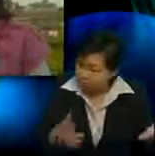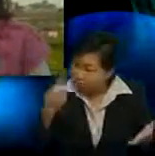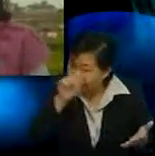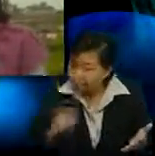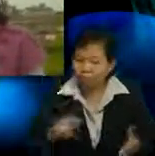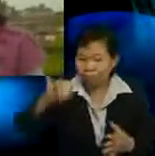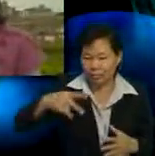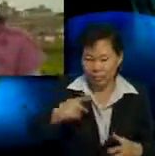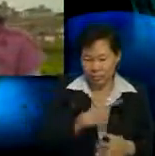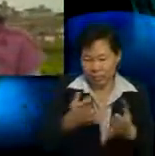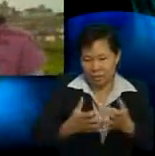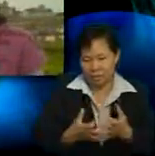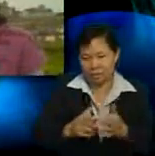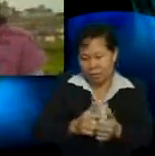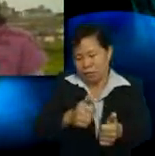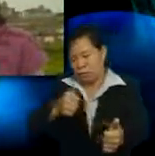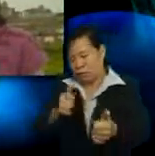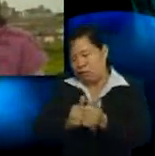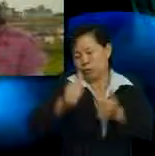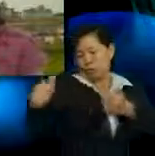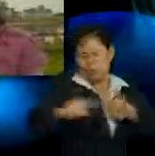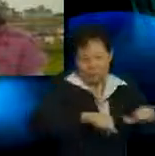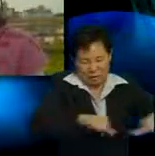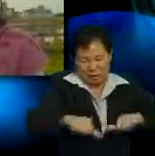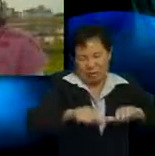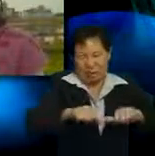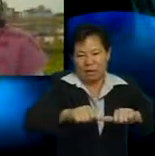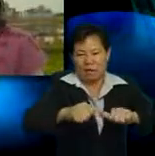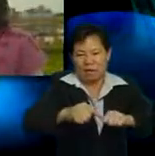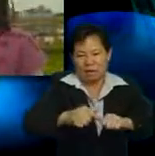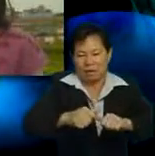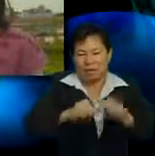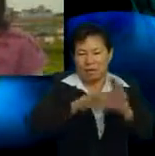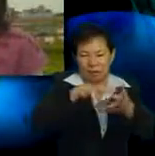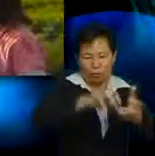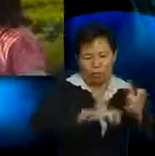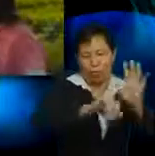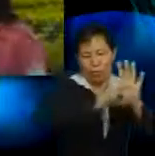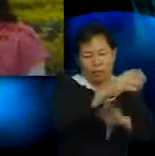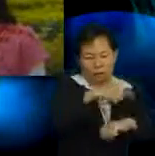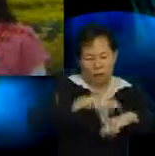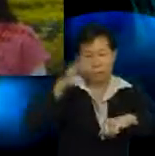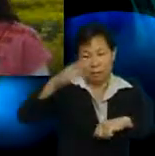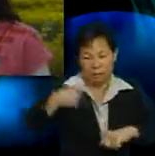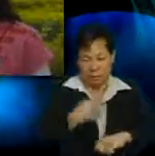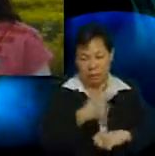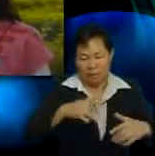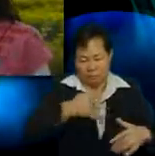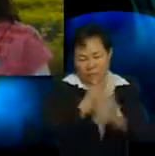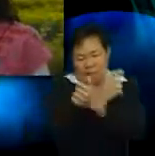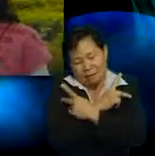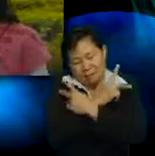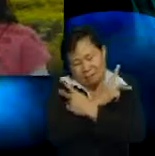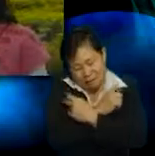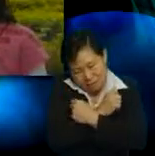Ya, kita hendaklah menjauhkan diri daripada kegiatan yang dapat merosakkan imej dan masa depan kita. dan perasaan kasih sayang dalam